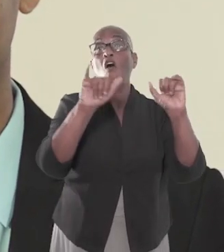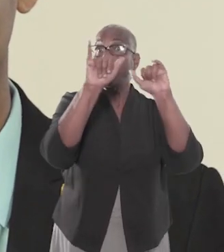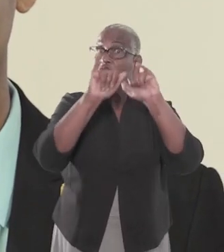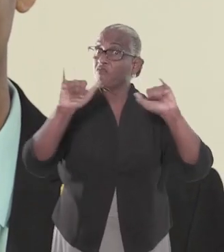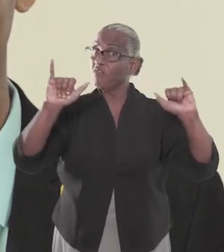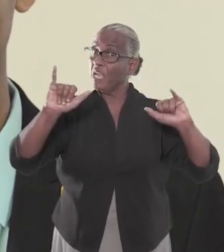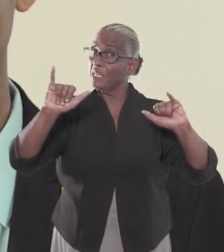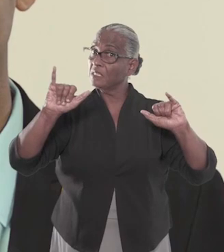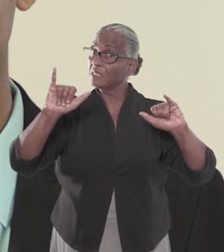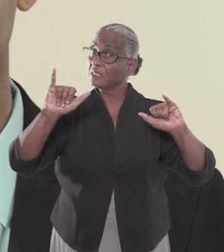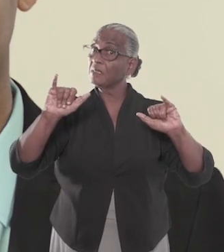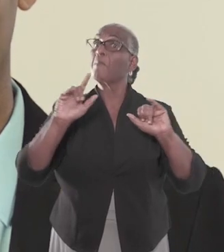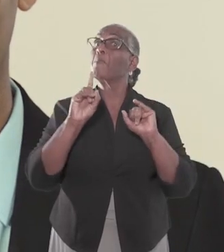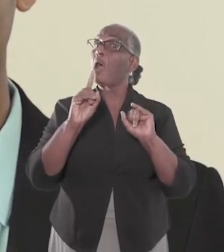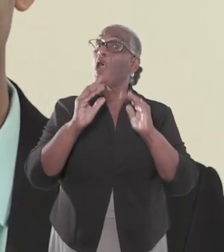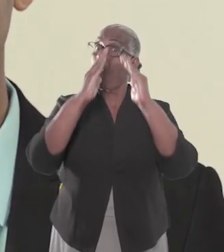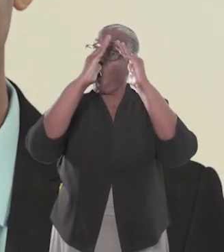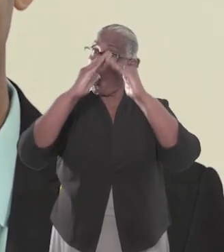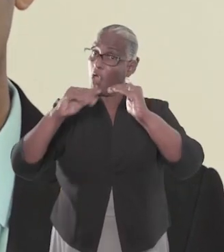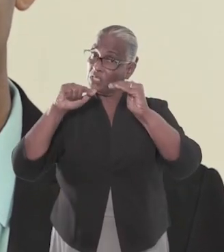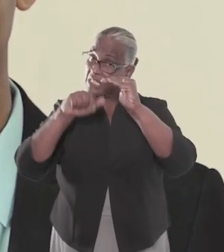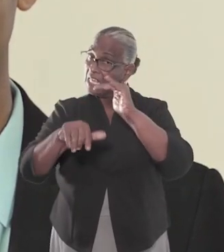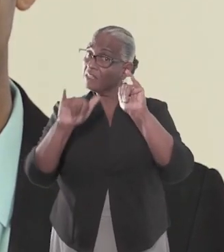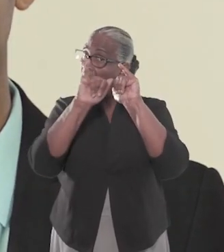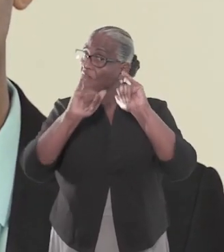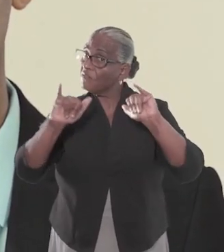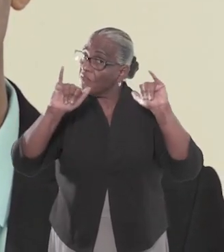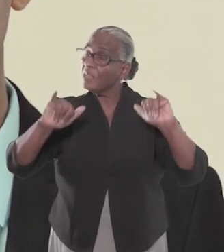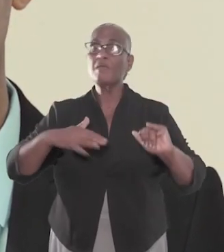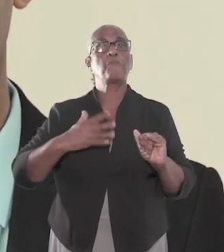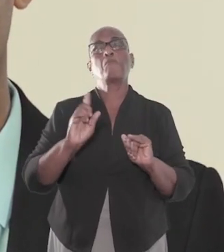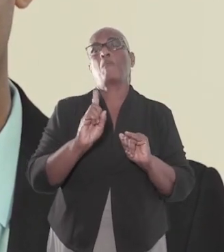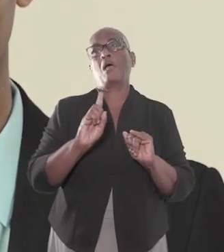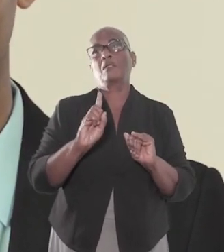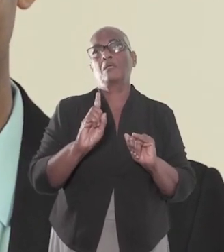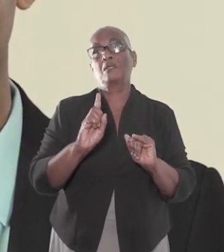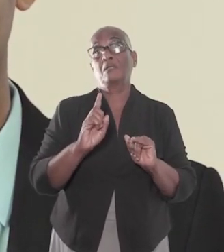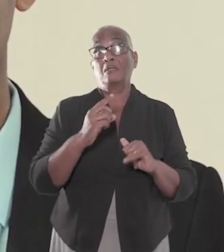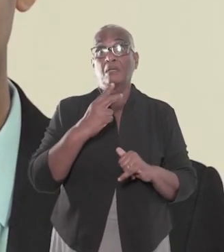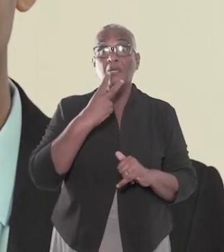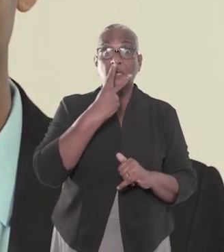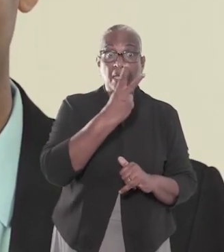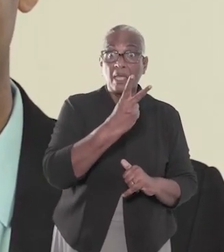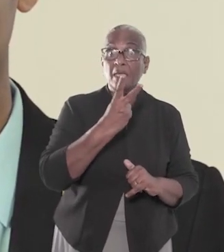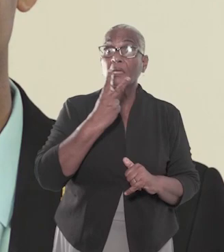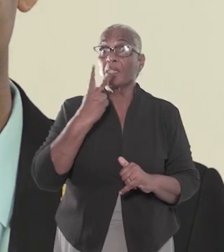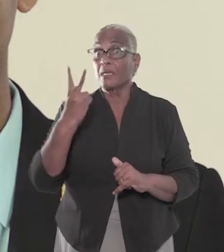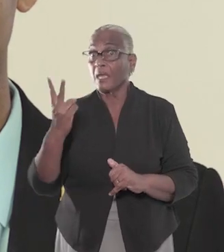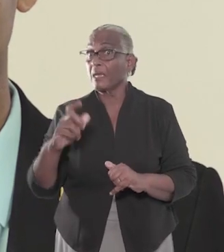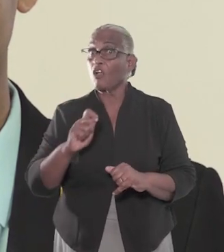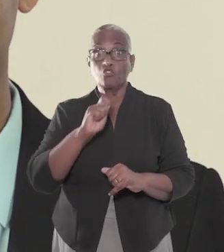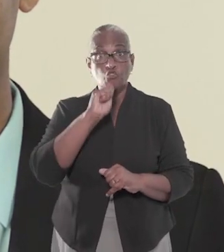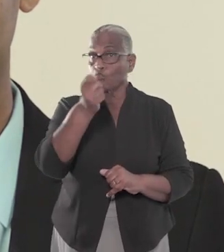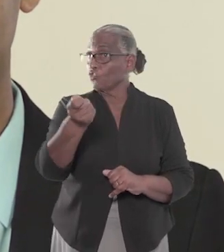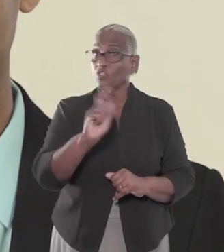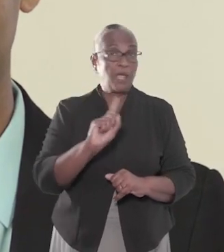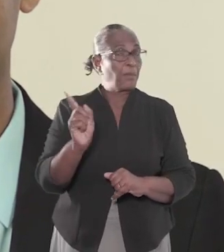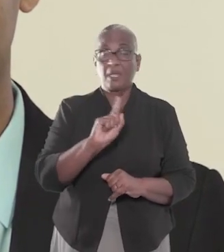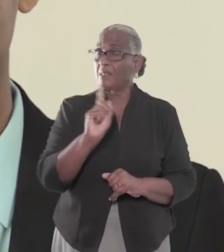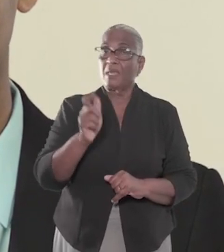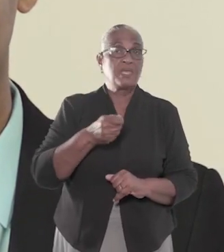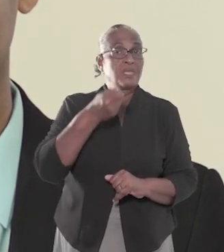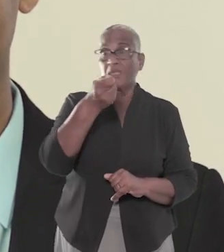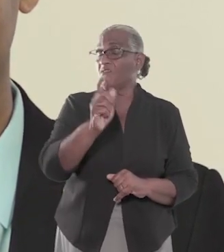Het is verboden feesten met inbegrip van huisfeesten te houden. Hiervoor zal er nog steeds geen